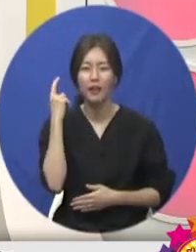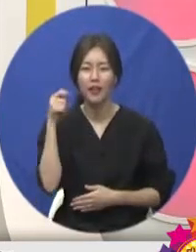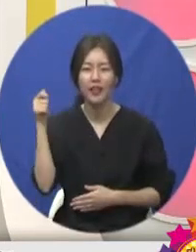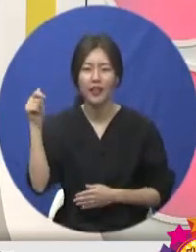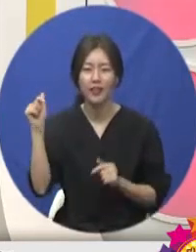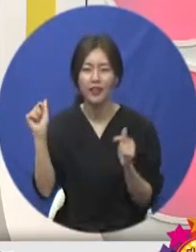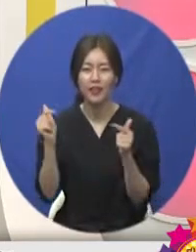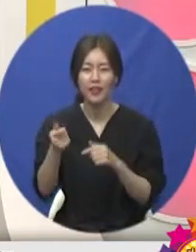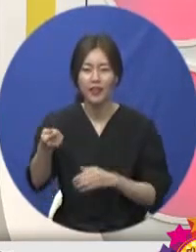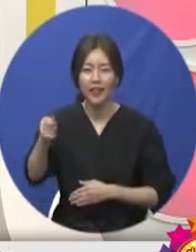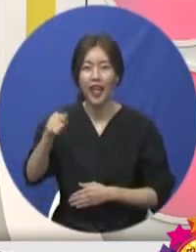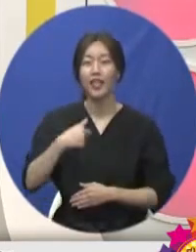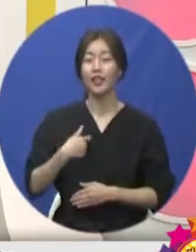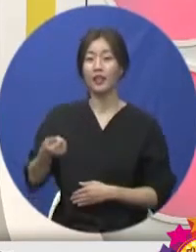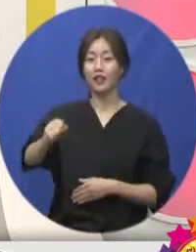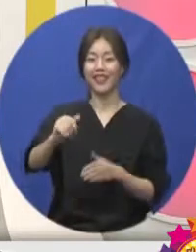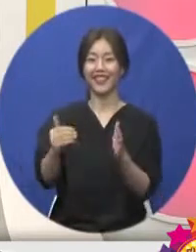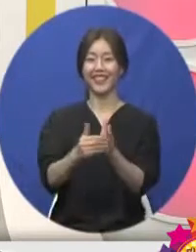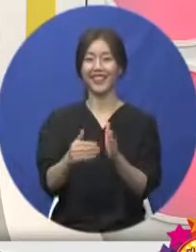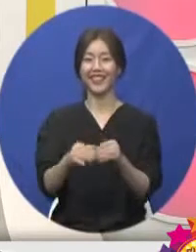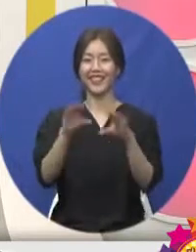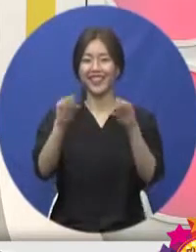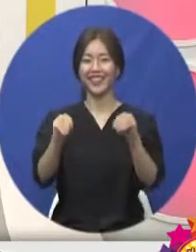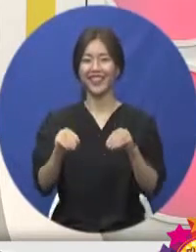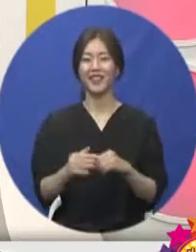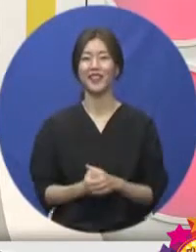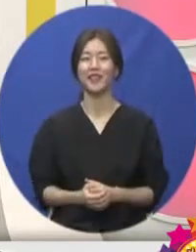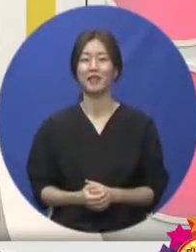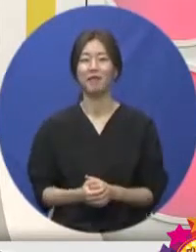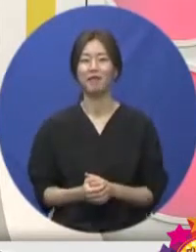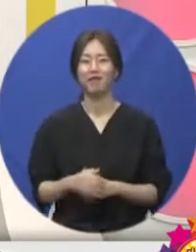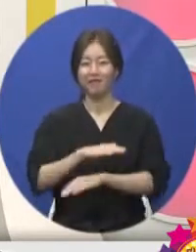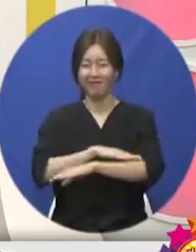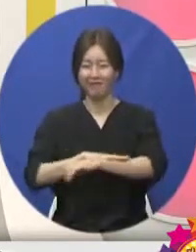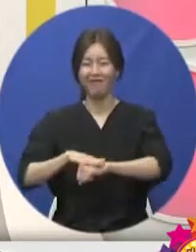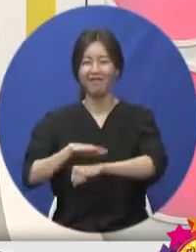줄여주세요. 꺼버렸어요. 아유, 잘하셨어요. 잘하셨습니다.